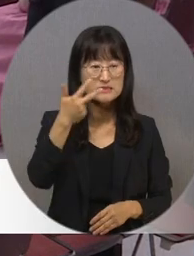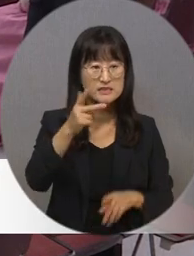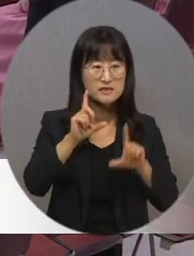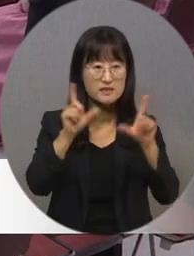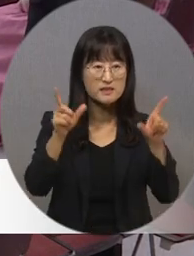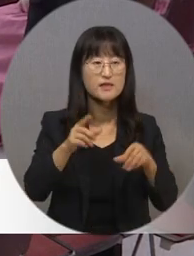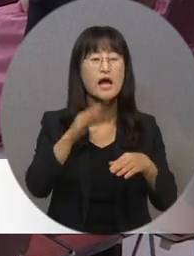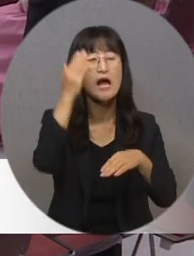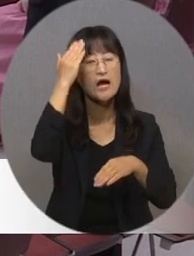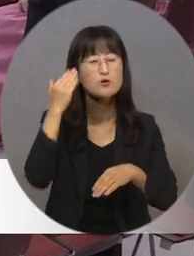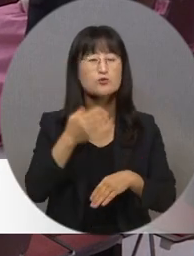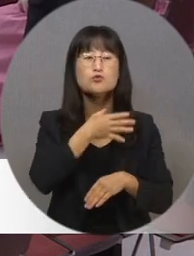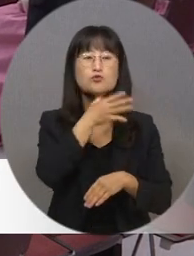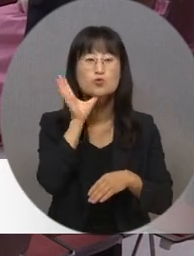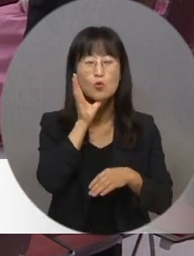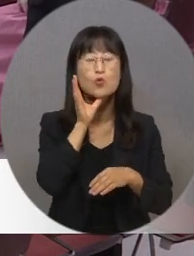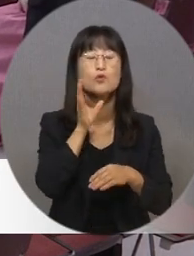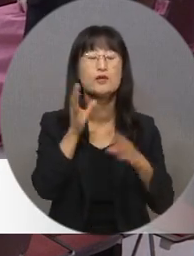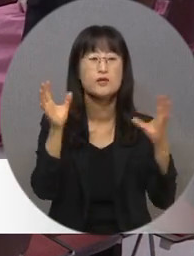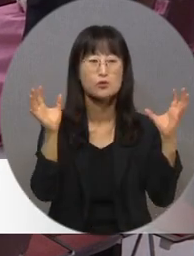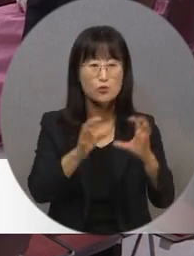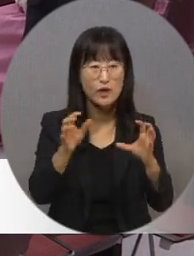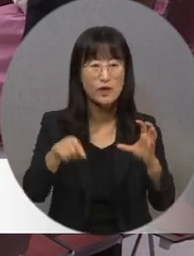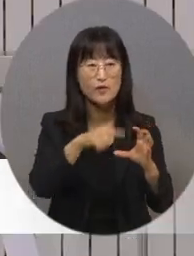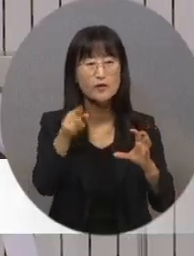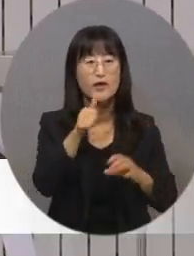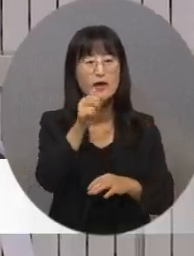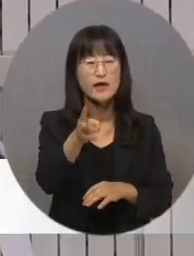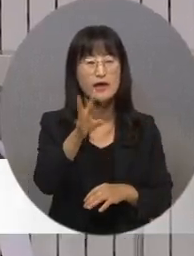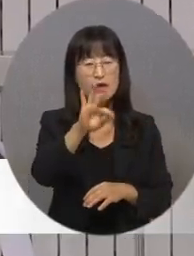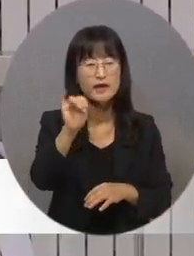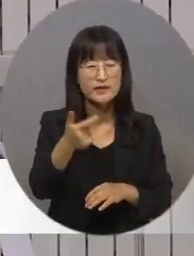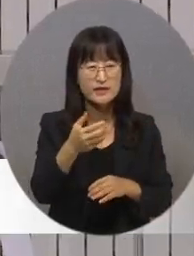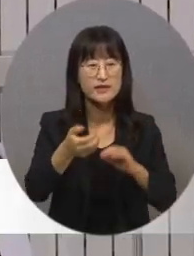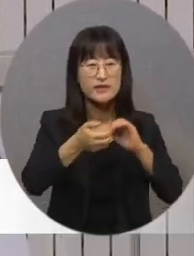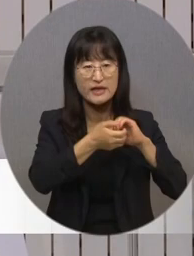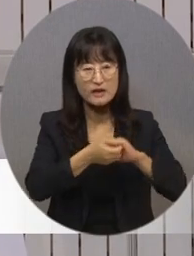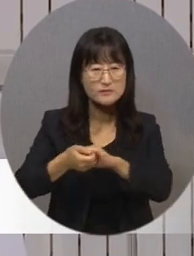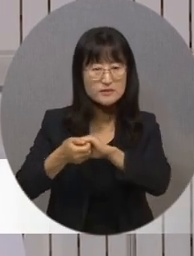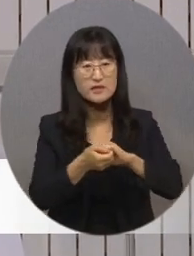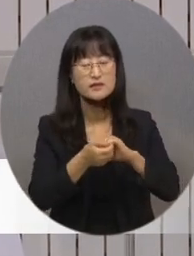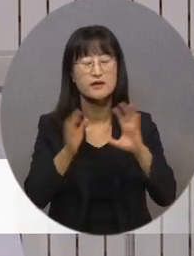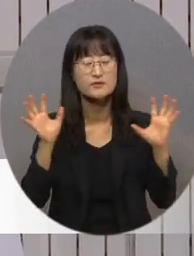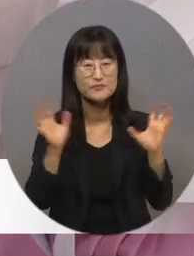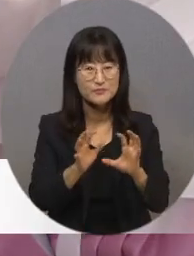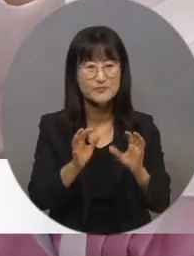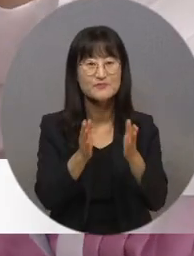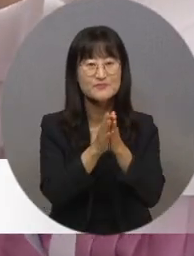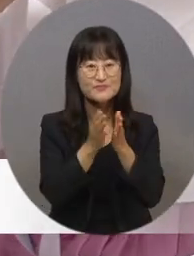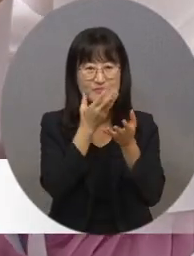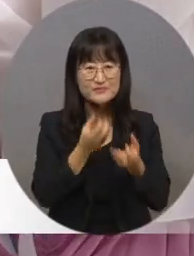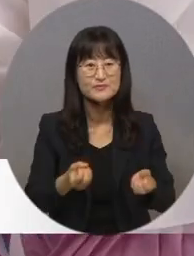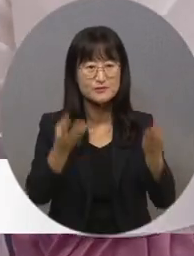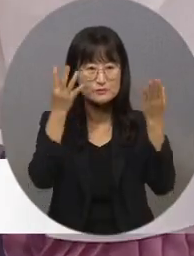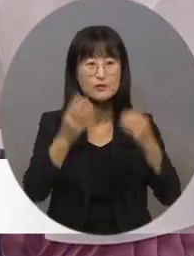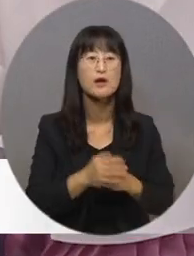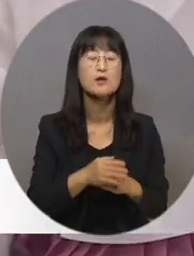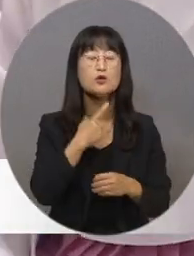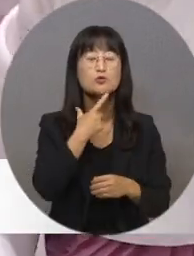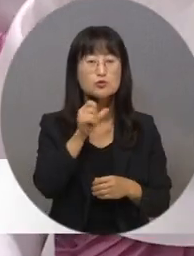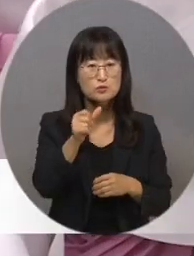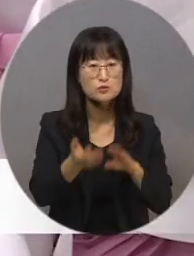대학노인회 해인합창단 창단식이 열렸습니다 대한노인회는 지난 5월부터 두 달간 만 65세